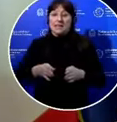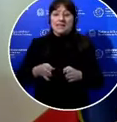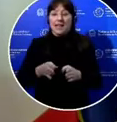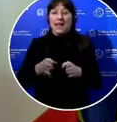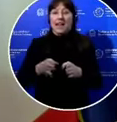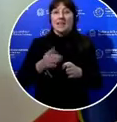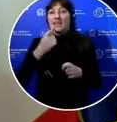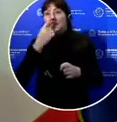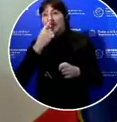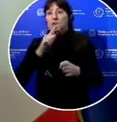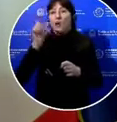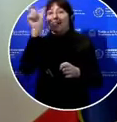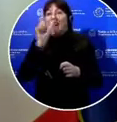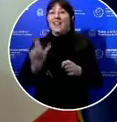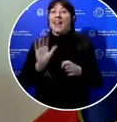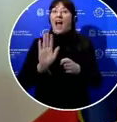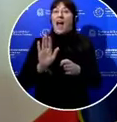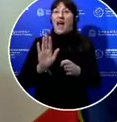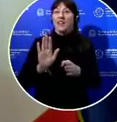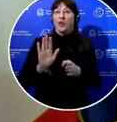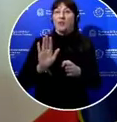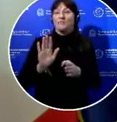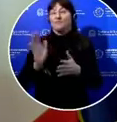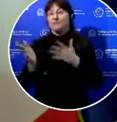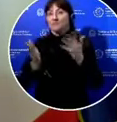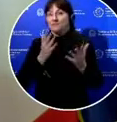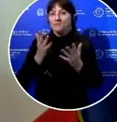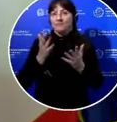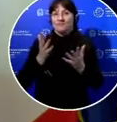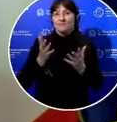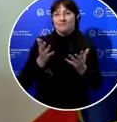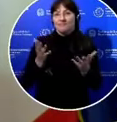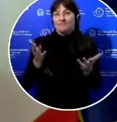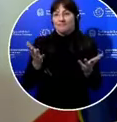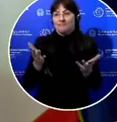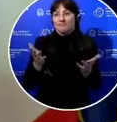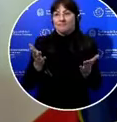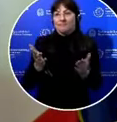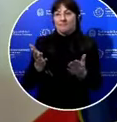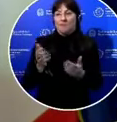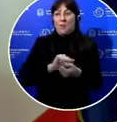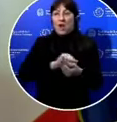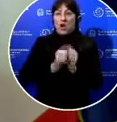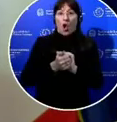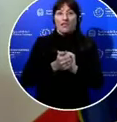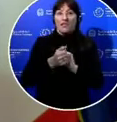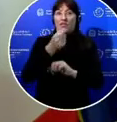lotta alla droga, o meglio, soltanto italiana alla lotta alla droga.